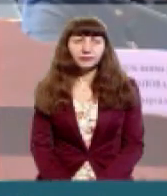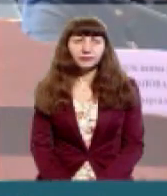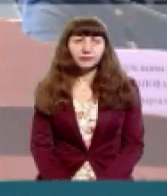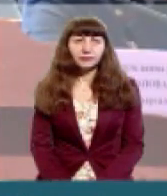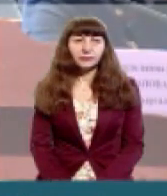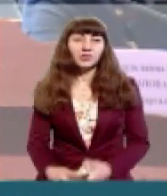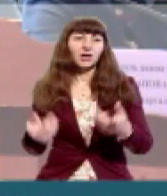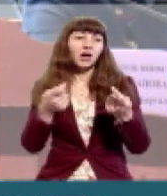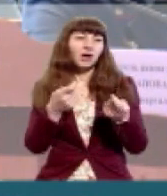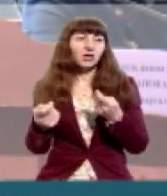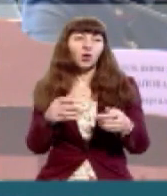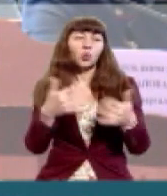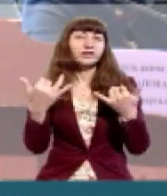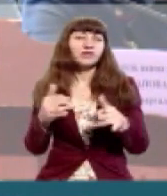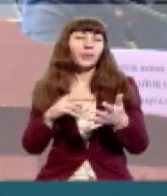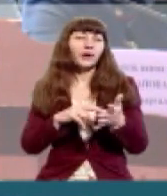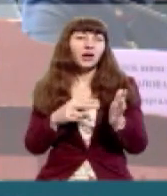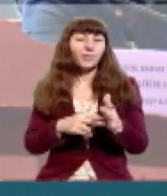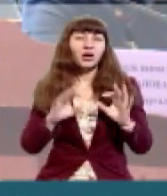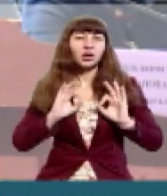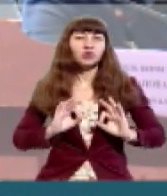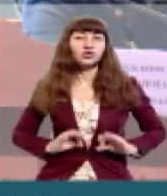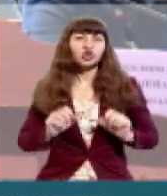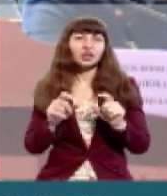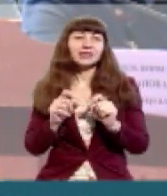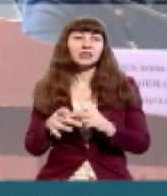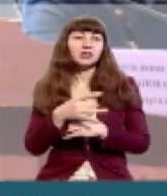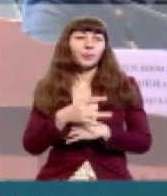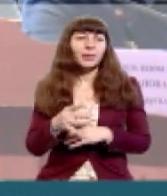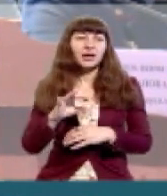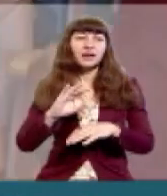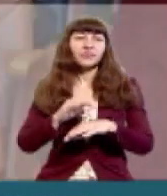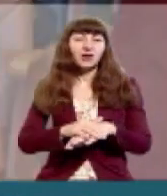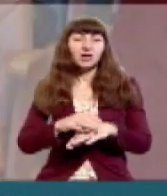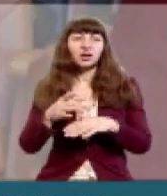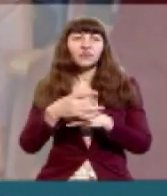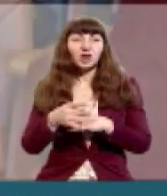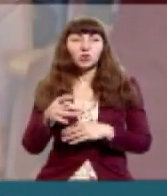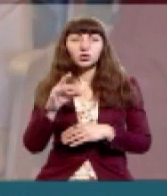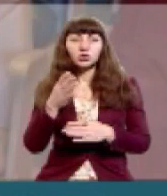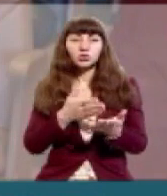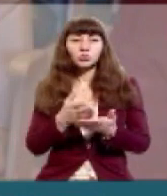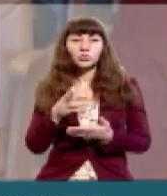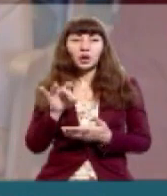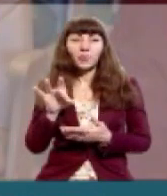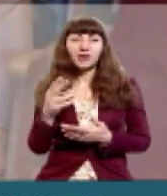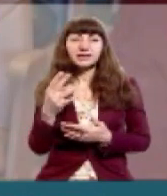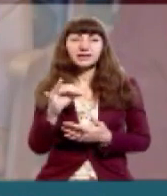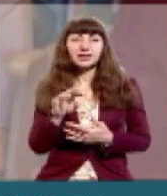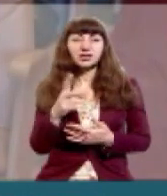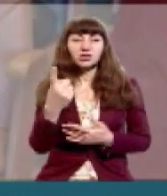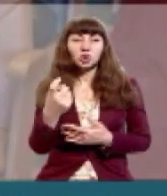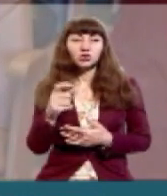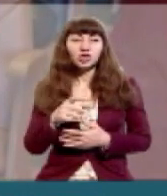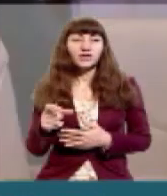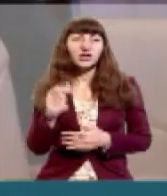Бұл бірегей жоба Жітіқара ауданының прокуратурасымен ұйымдастырылып отыр. Статистикаға сүйенсек, аудандық пробация қызметінде барлығы 100-ден